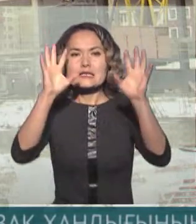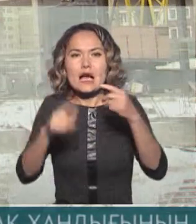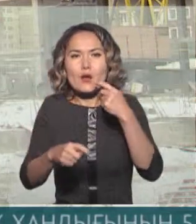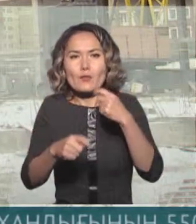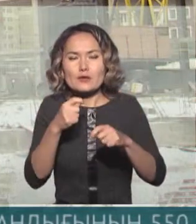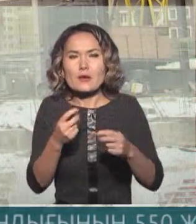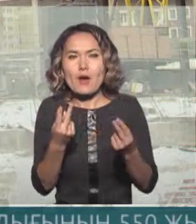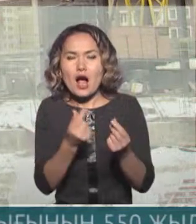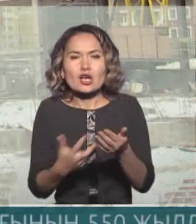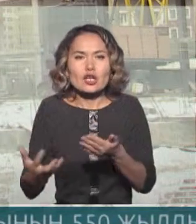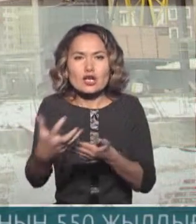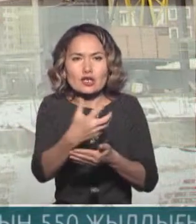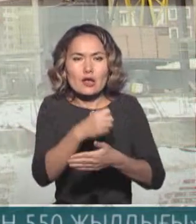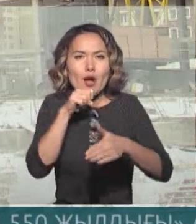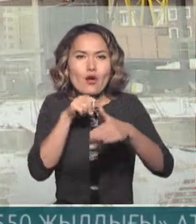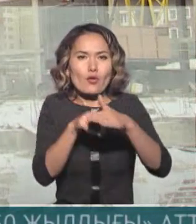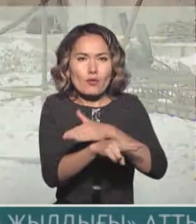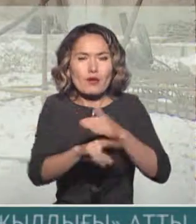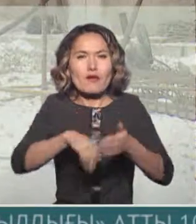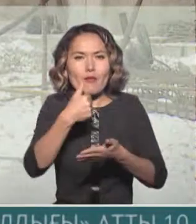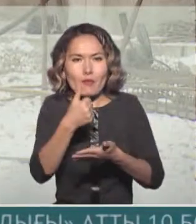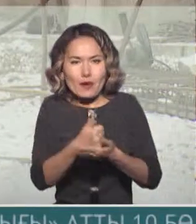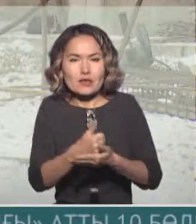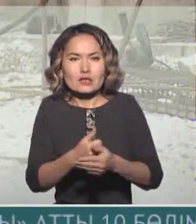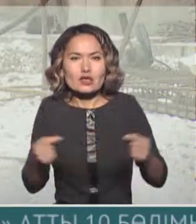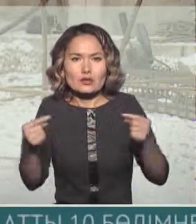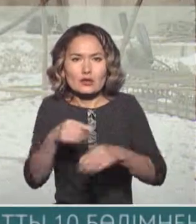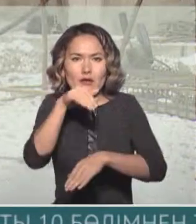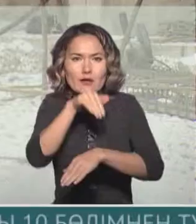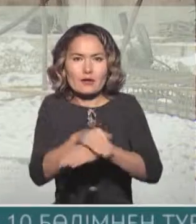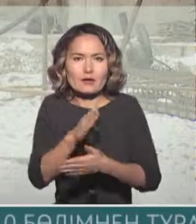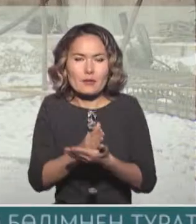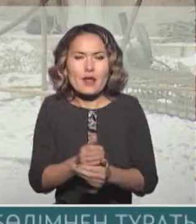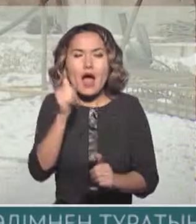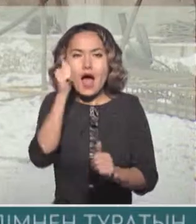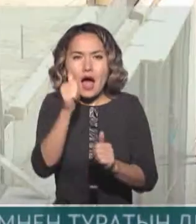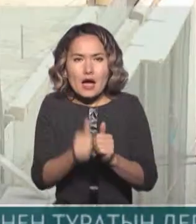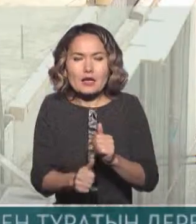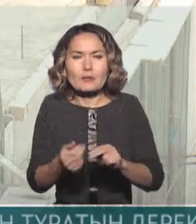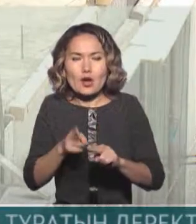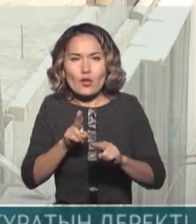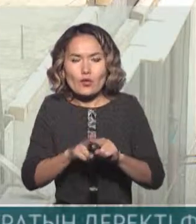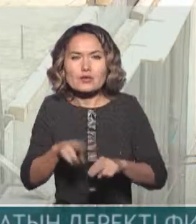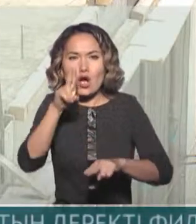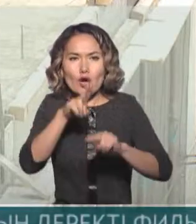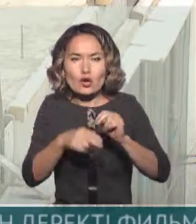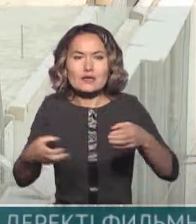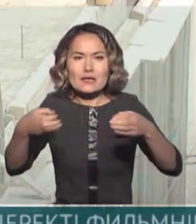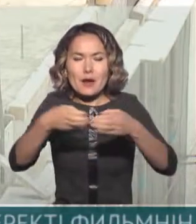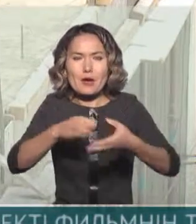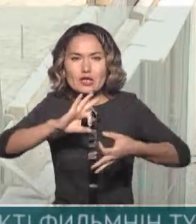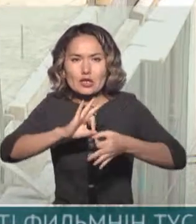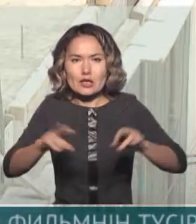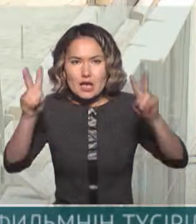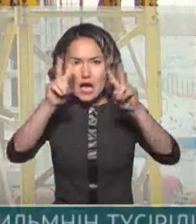департамент жанынан үлескерлер мәселесімен айналысатын арнайы жедел тергеу тобы құрылды. Ол әрбір іс бойынша кешенді сараптама жасап,